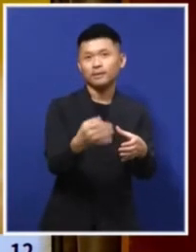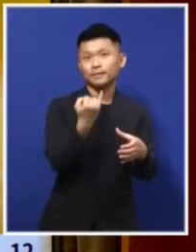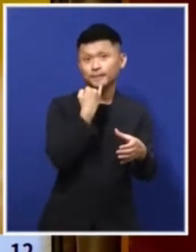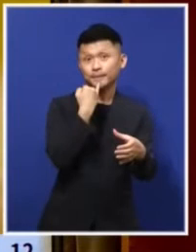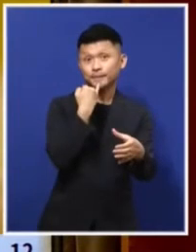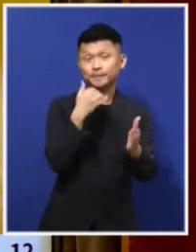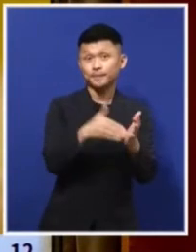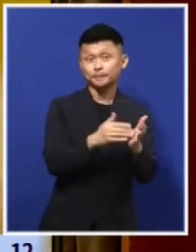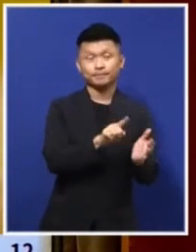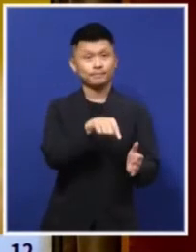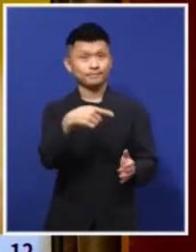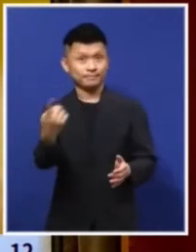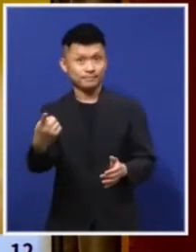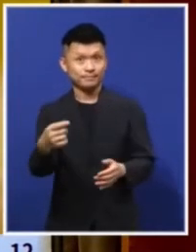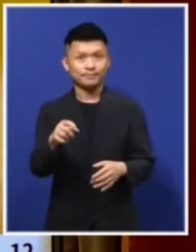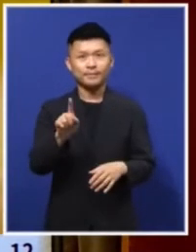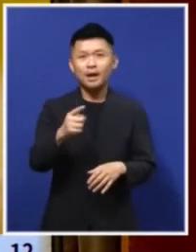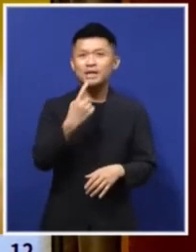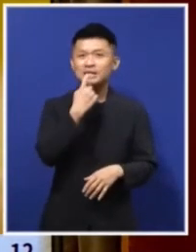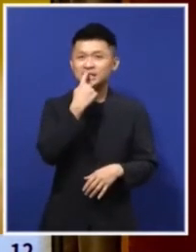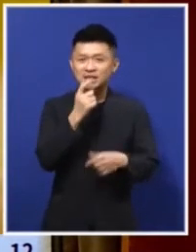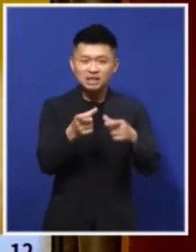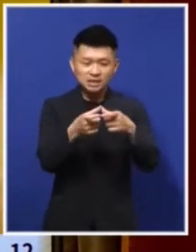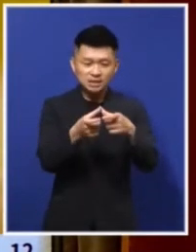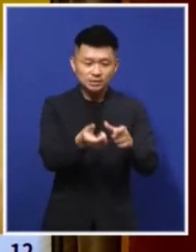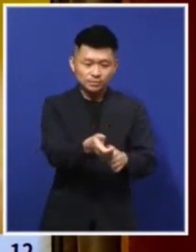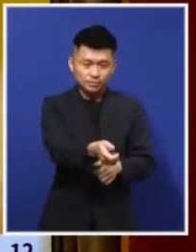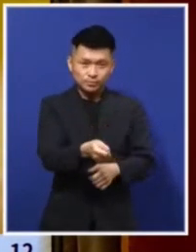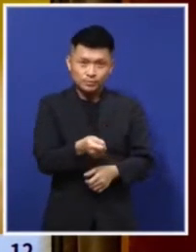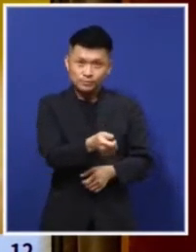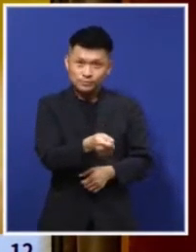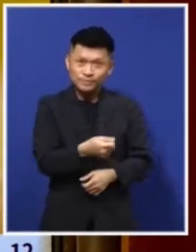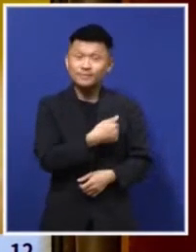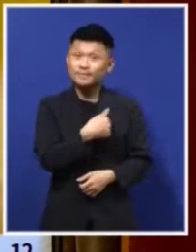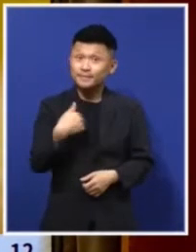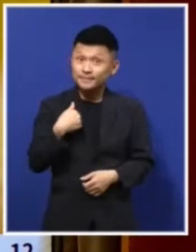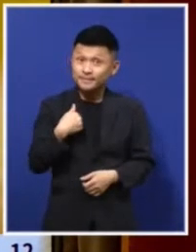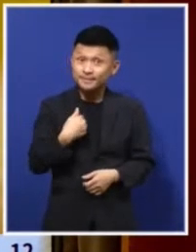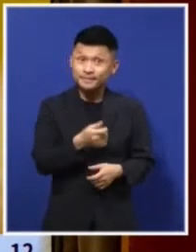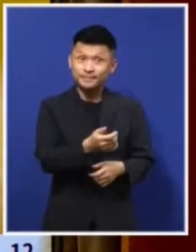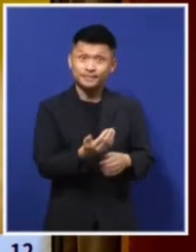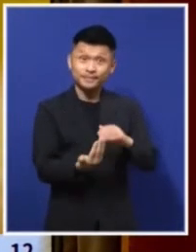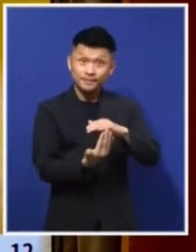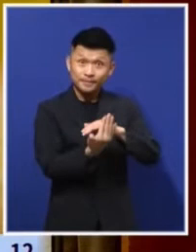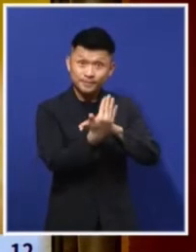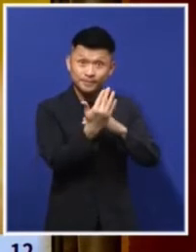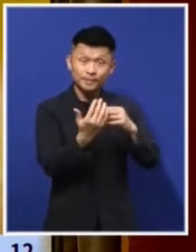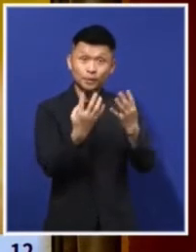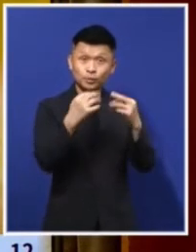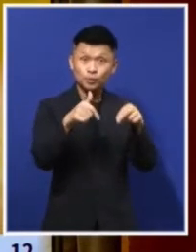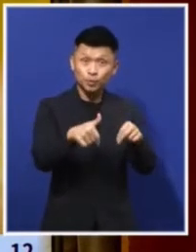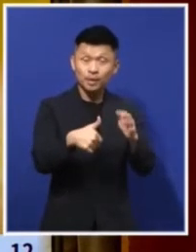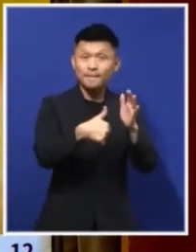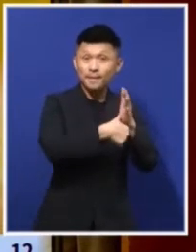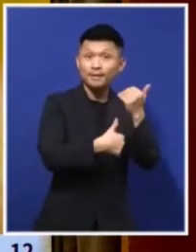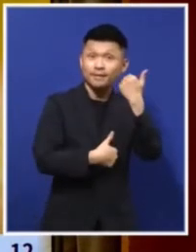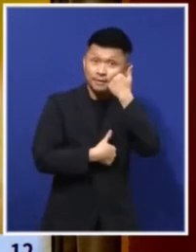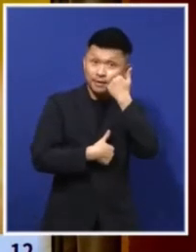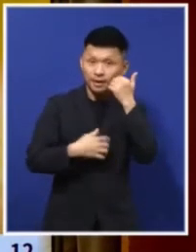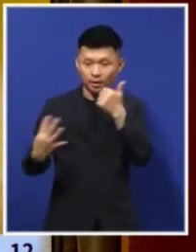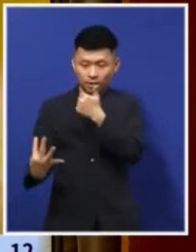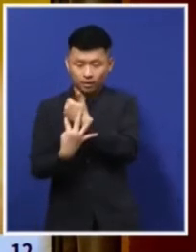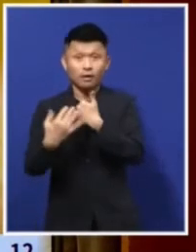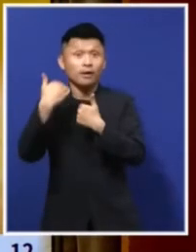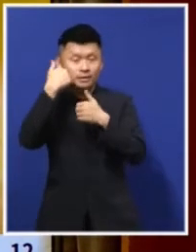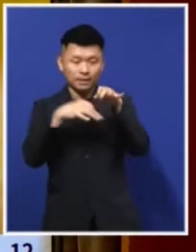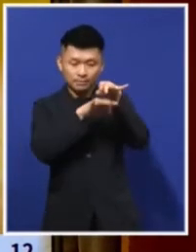后呢，会看到一个小白单呢，在这个屏幕的左下角，上面有列出数位对领的主绑人跟共同绑定人。那